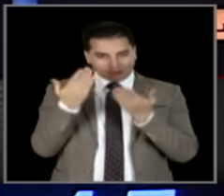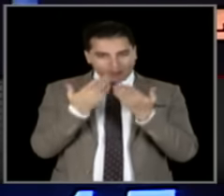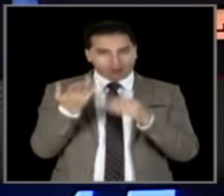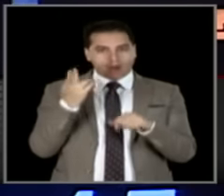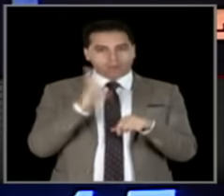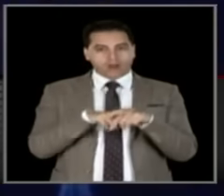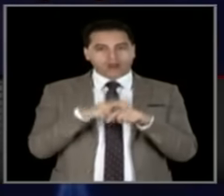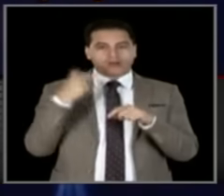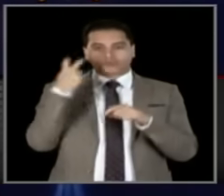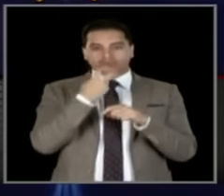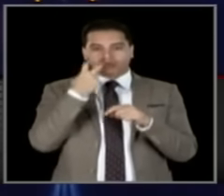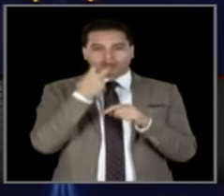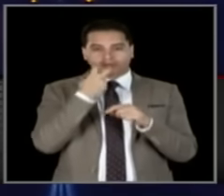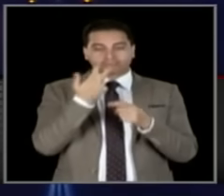والتطبيق؟